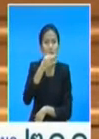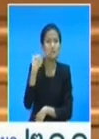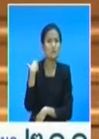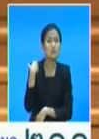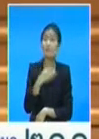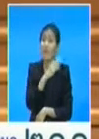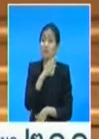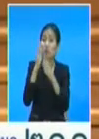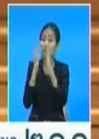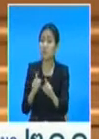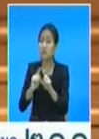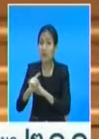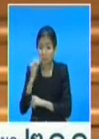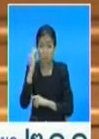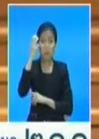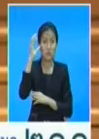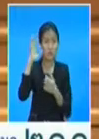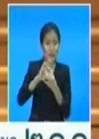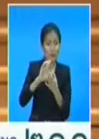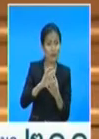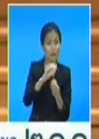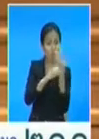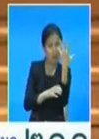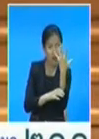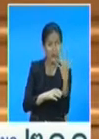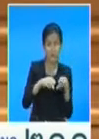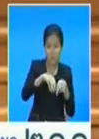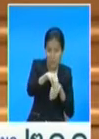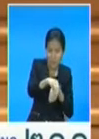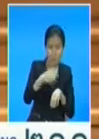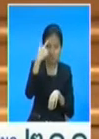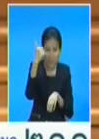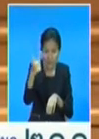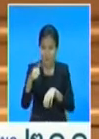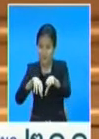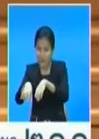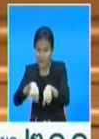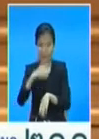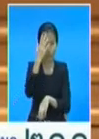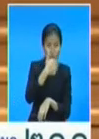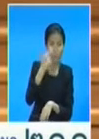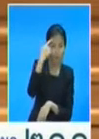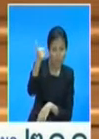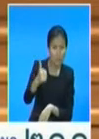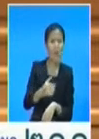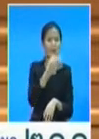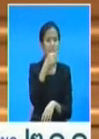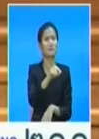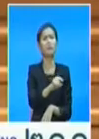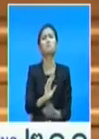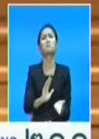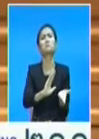รู้จักเลือกต้นไม้รู้จักวางต้นไม้อาชีพจัดสวนจะไม่มีงั้นที่เราต้